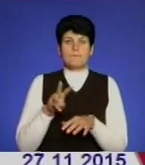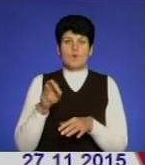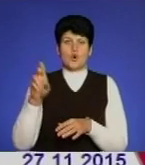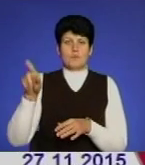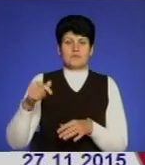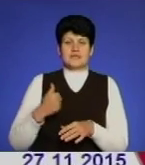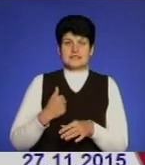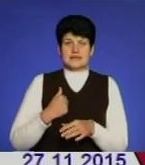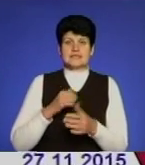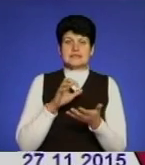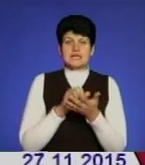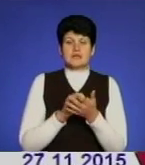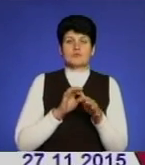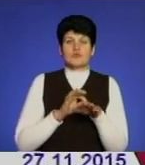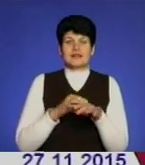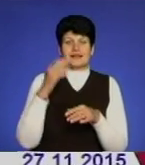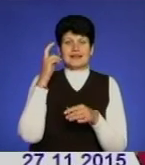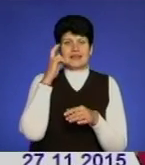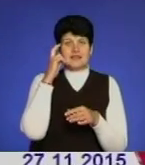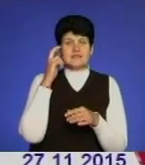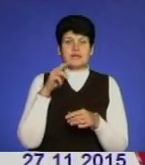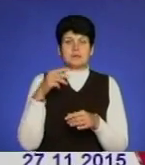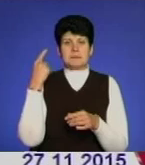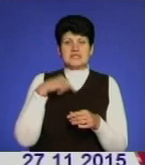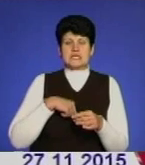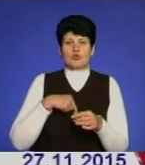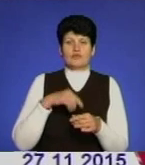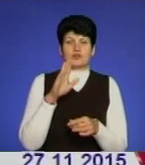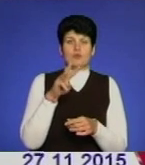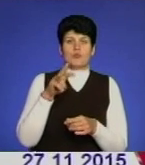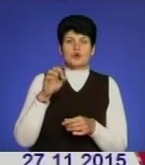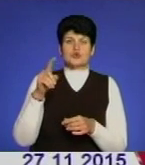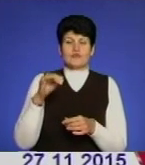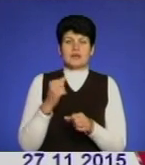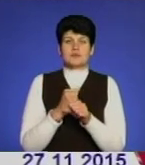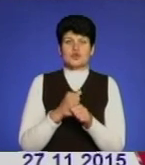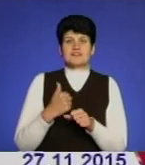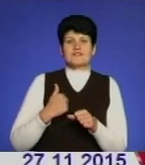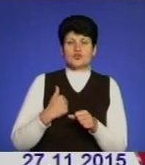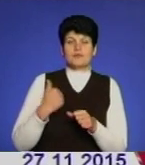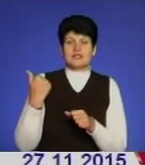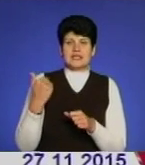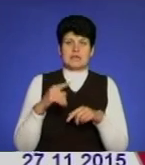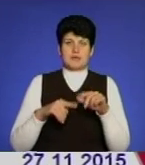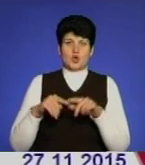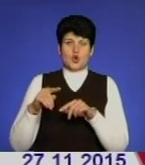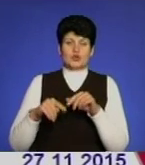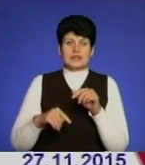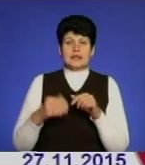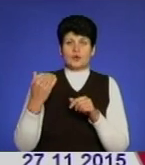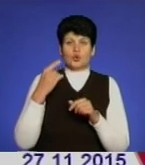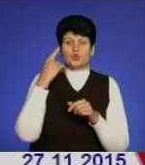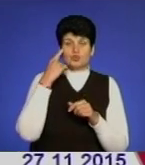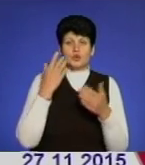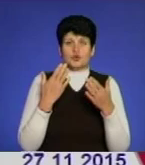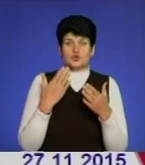Заняття проводив київський психолог Віктор Мозговий, який безпосередньо працює з військовими та їхніми родинами. На його думку,